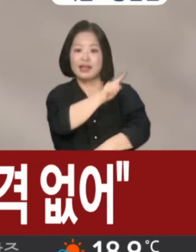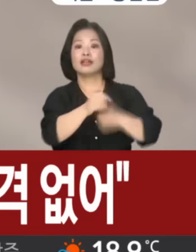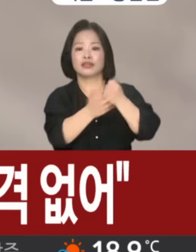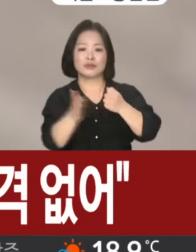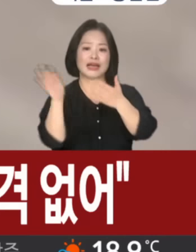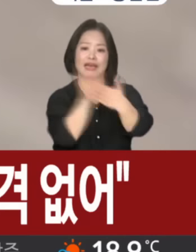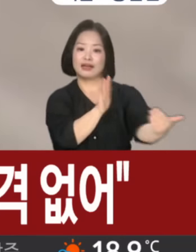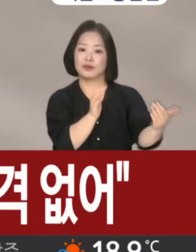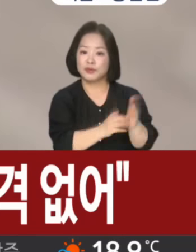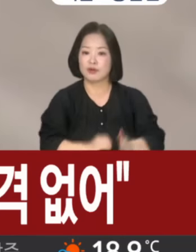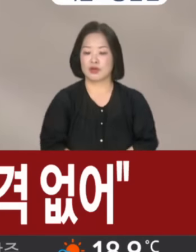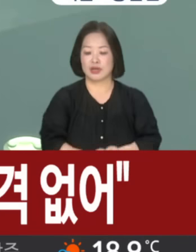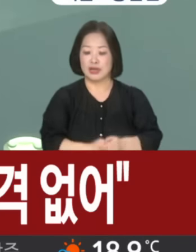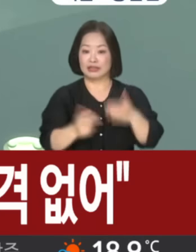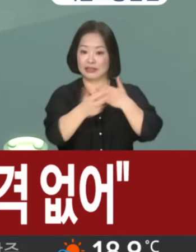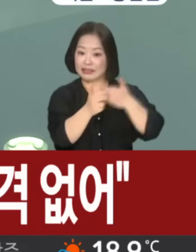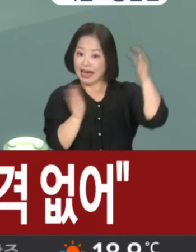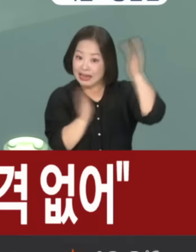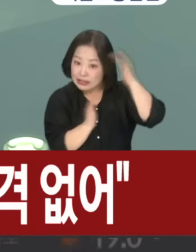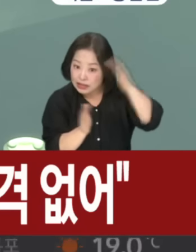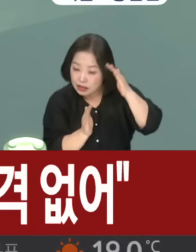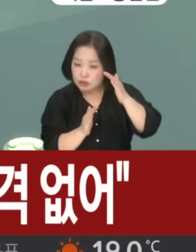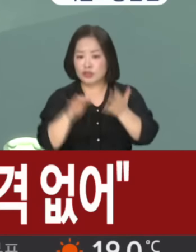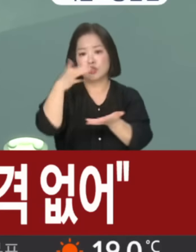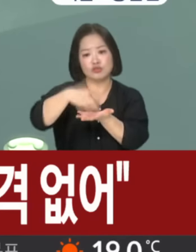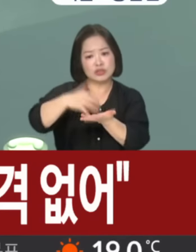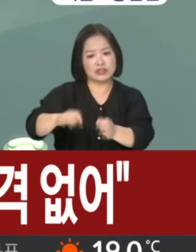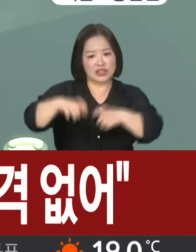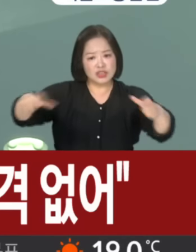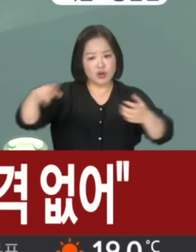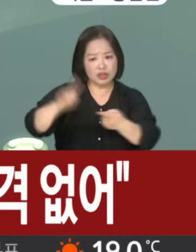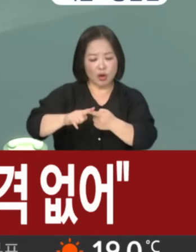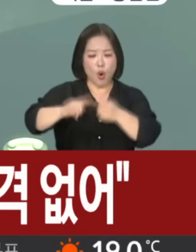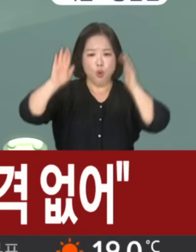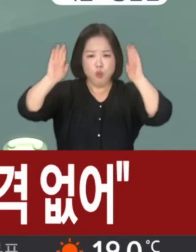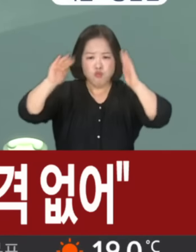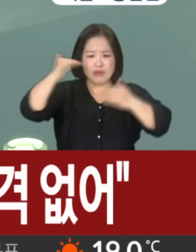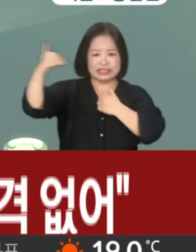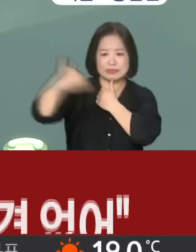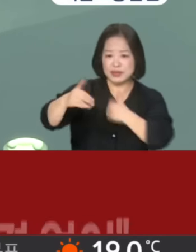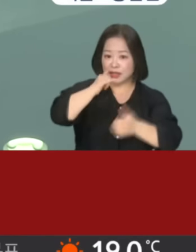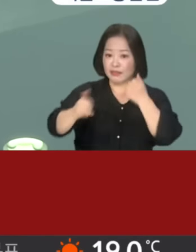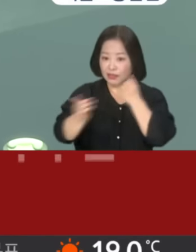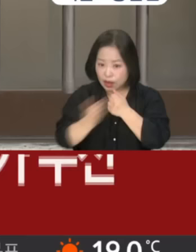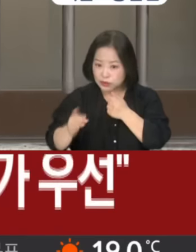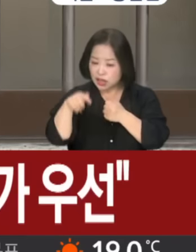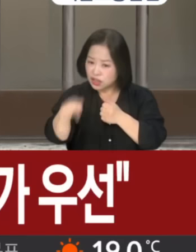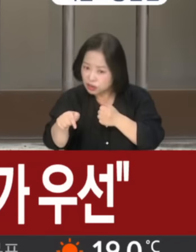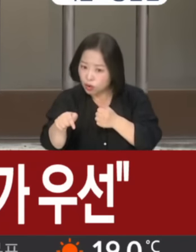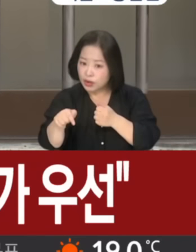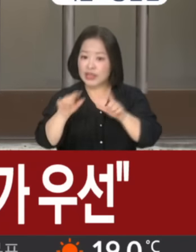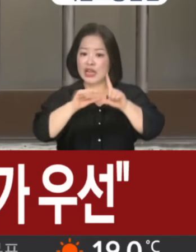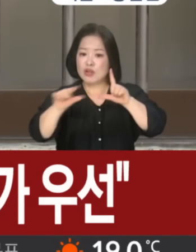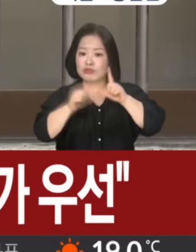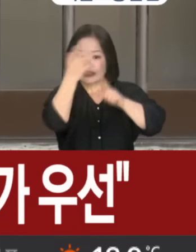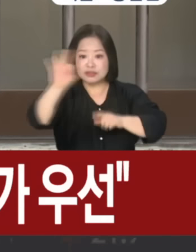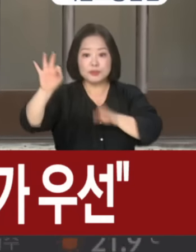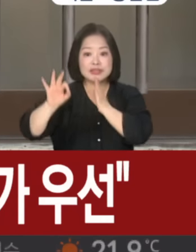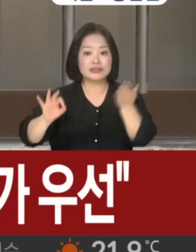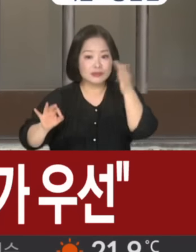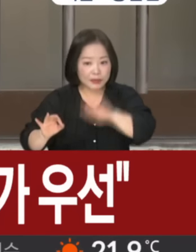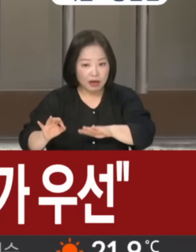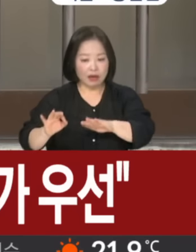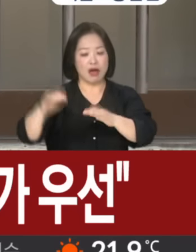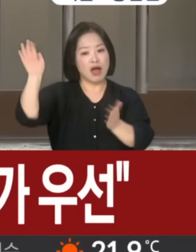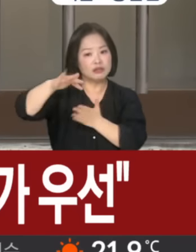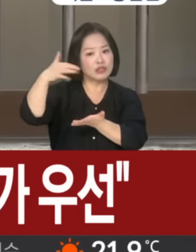각하했고, 의대생들은 의대 증원 처분으로 학습권이 침해될 수 있어 원고 적격은 인정했지만 의대